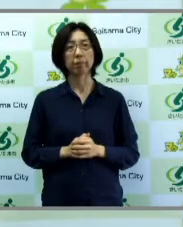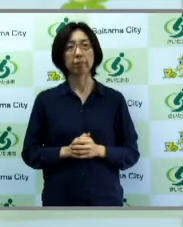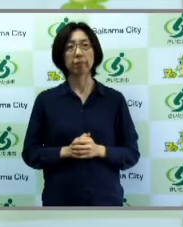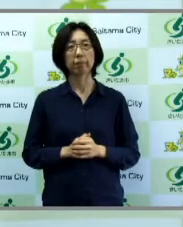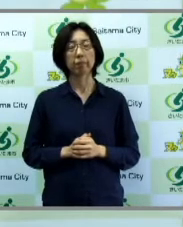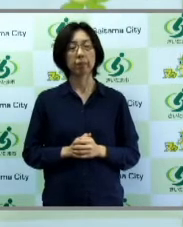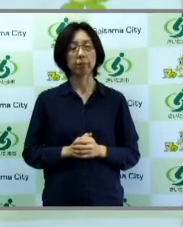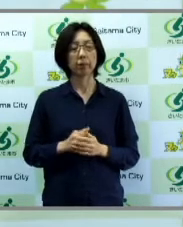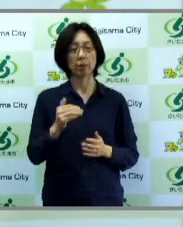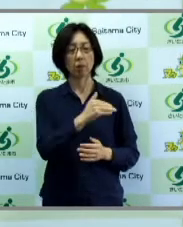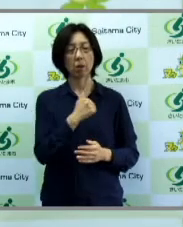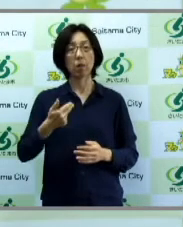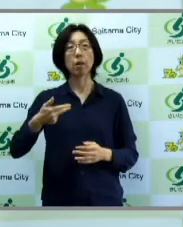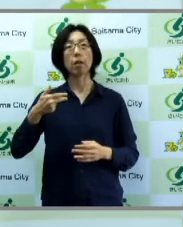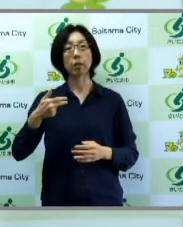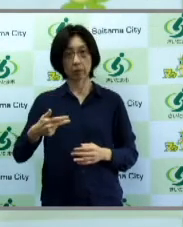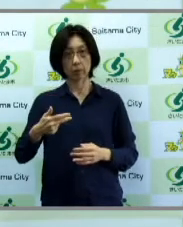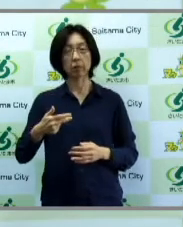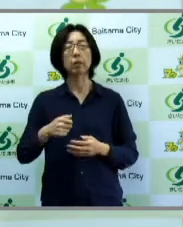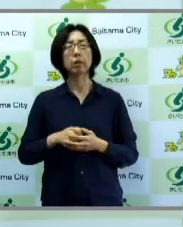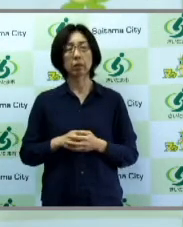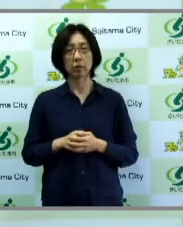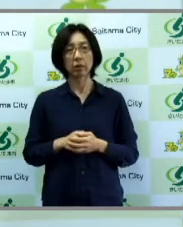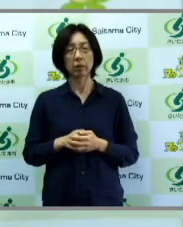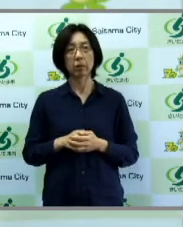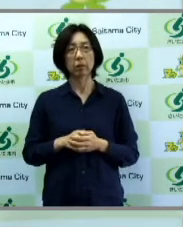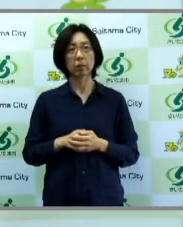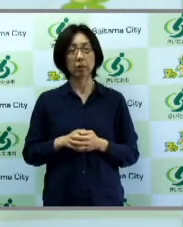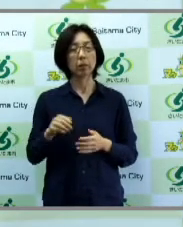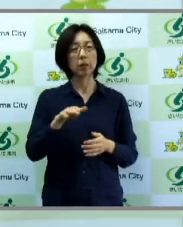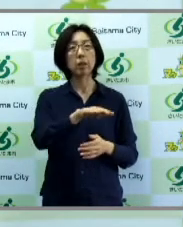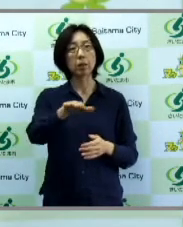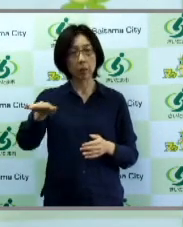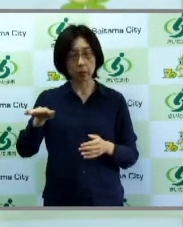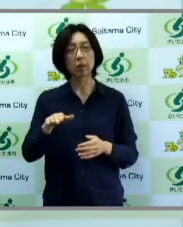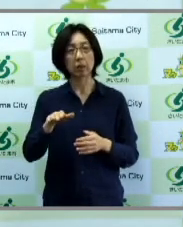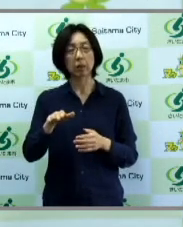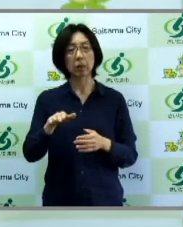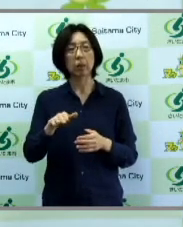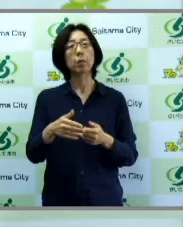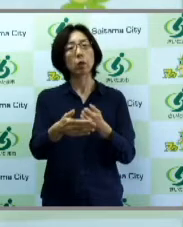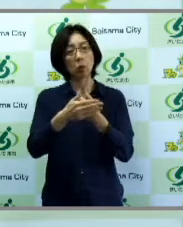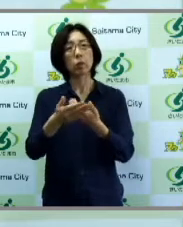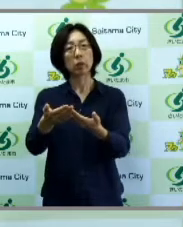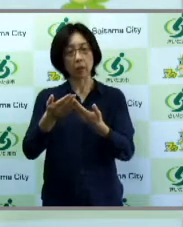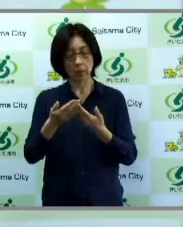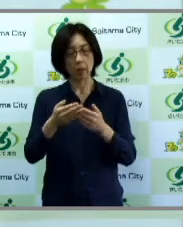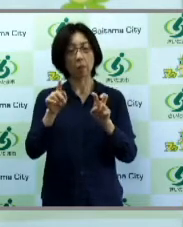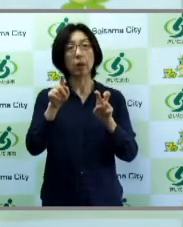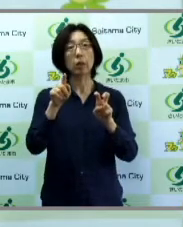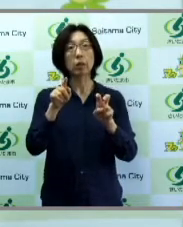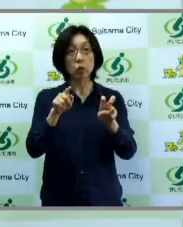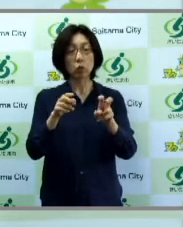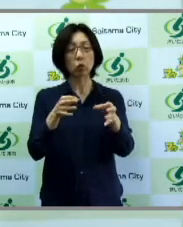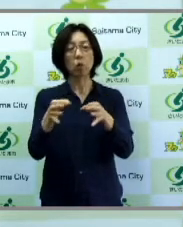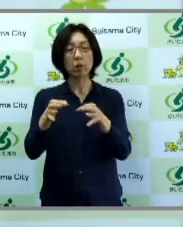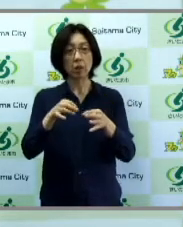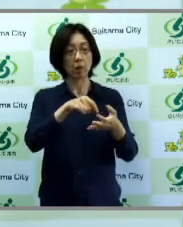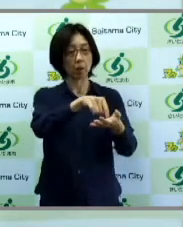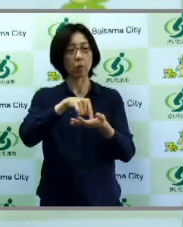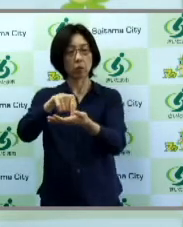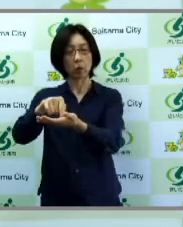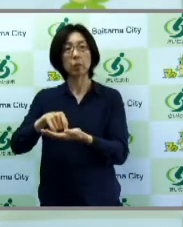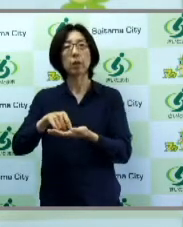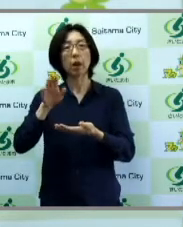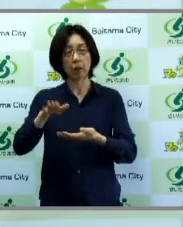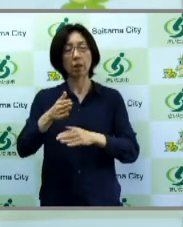ずこういった約20店舗の皆さんにこうしたご協力をいただいたことを大変ありがたく思っておりますし、引き続きこの